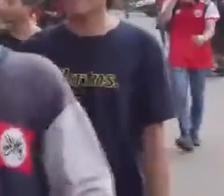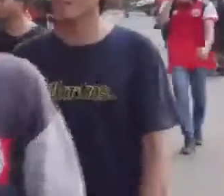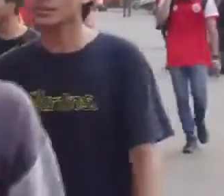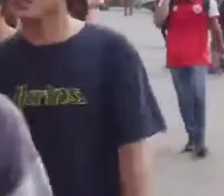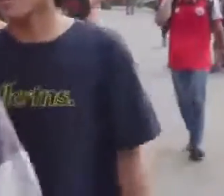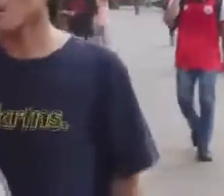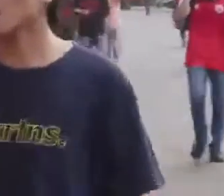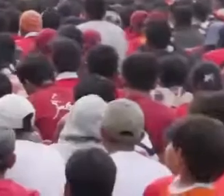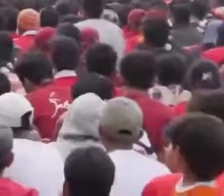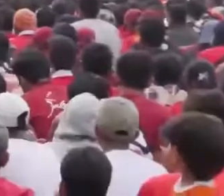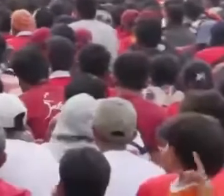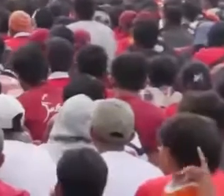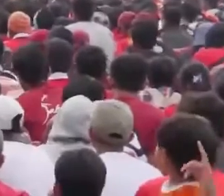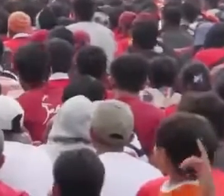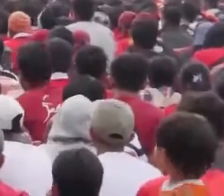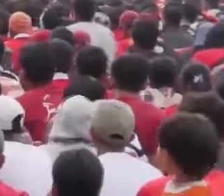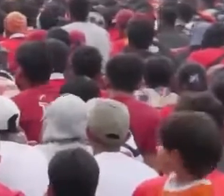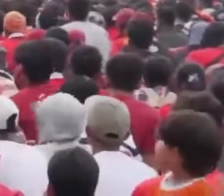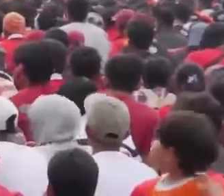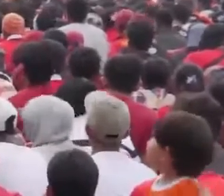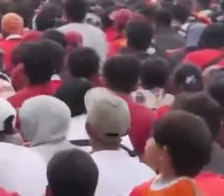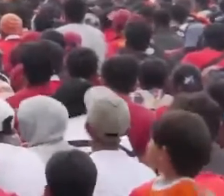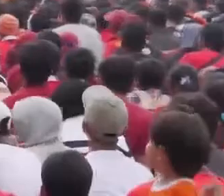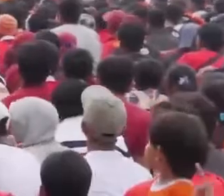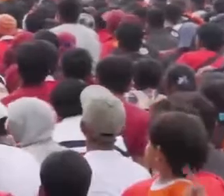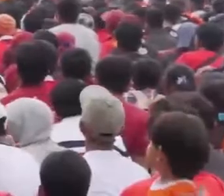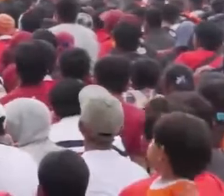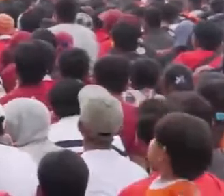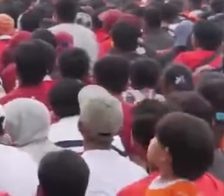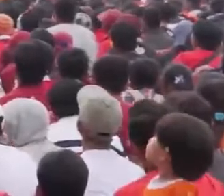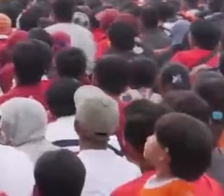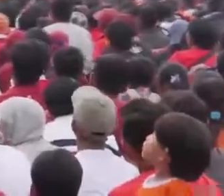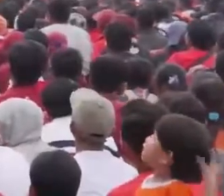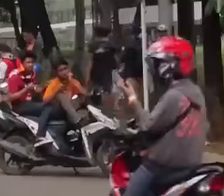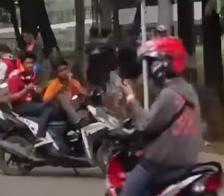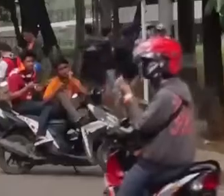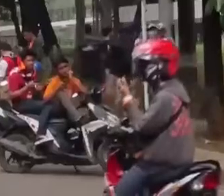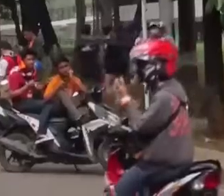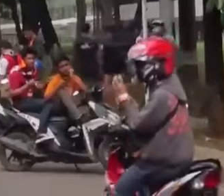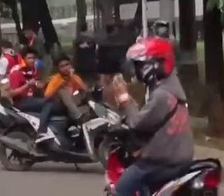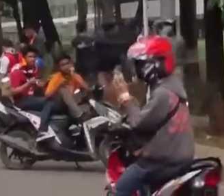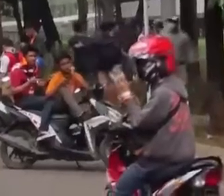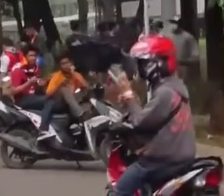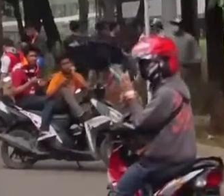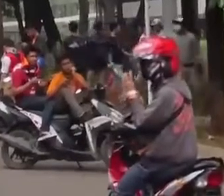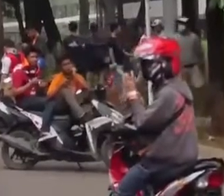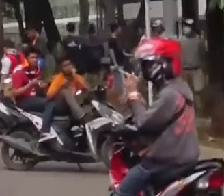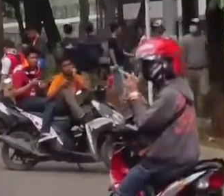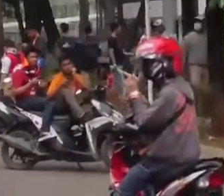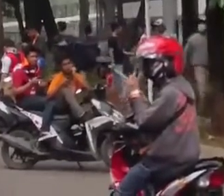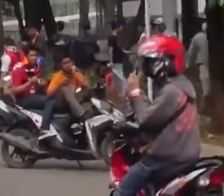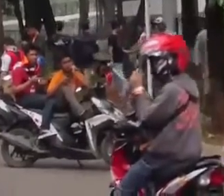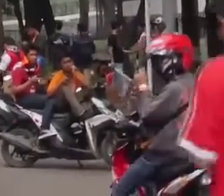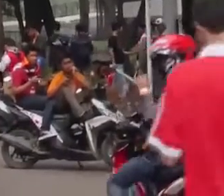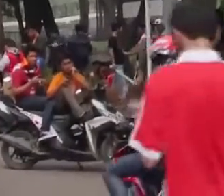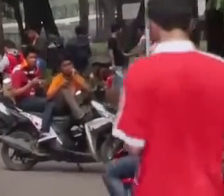yang menyaksikan. Menteri Pemuda dan Olahraga, Zainuddin Amali mengatakan, pihaknya telah berkoordinasi dengan para pengurus cabang